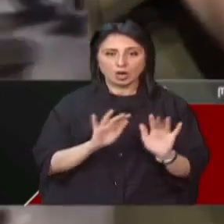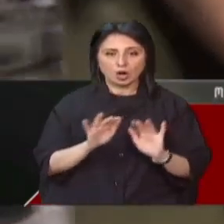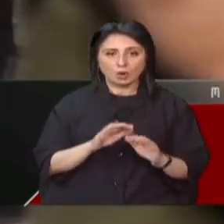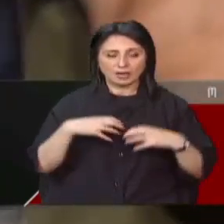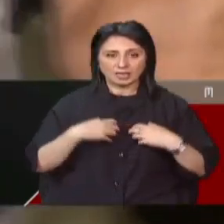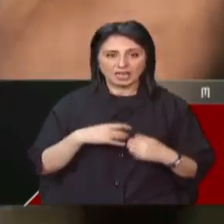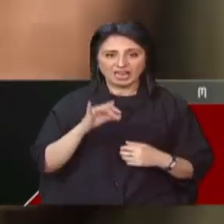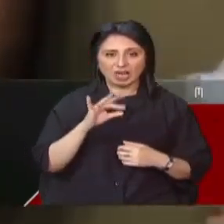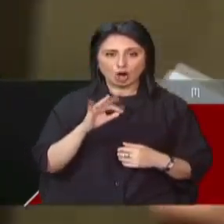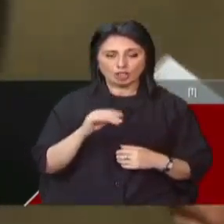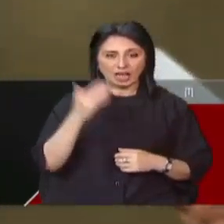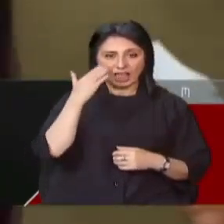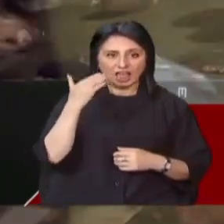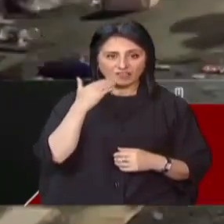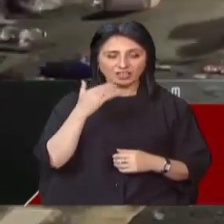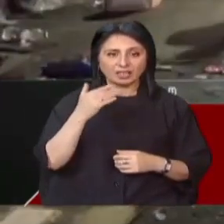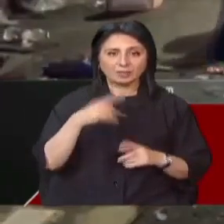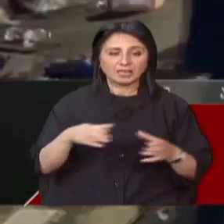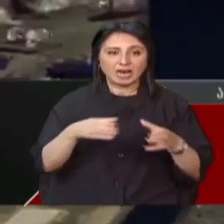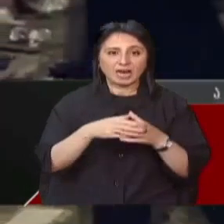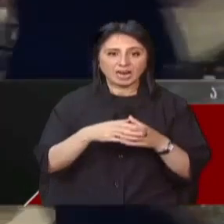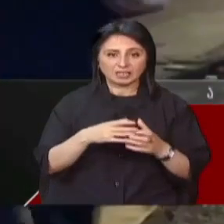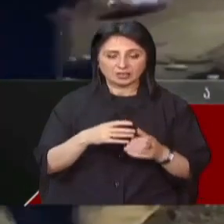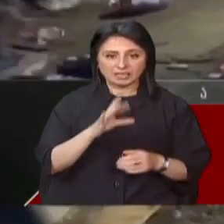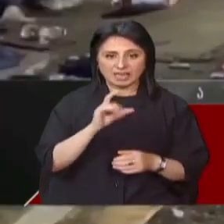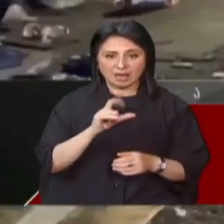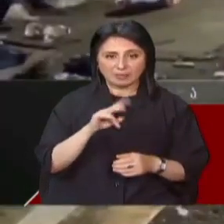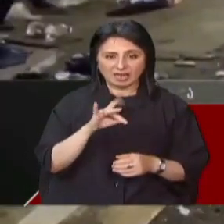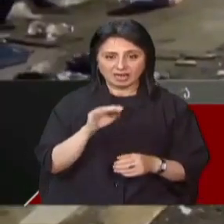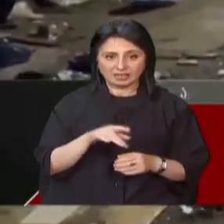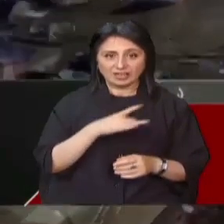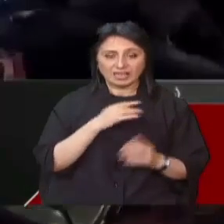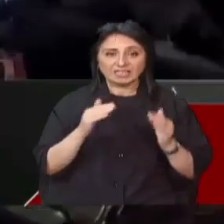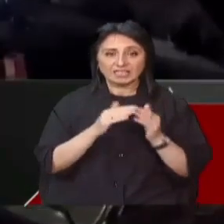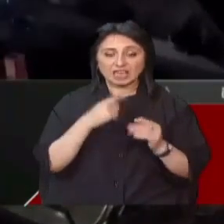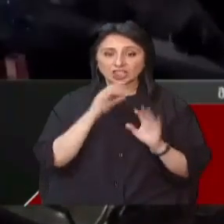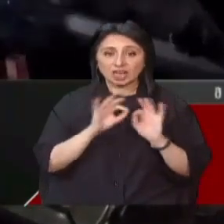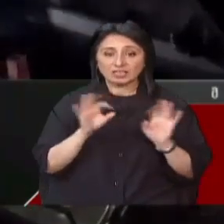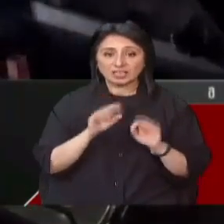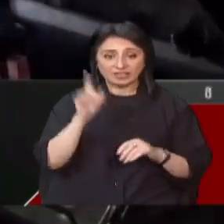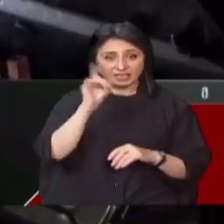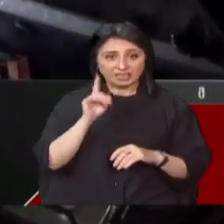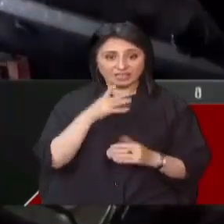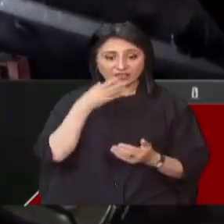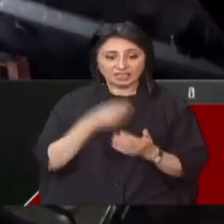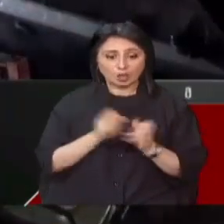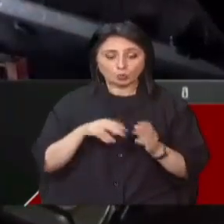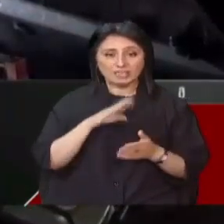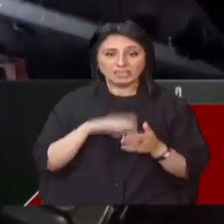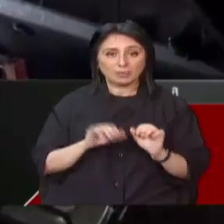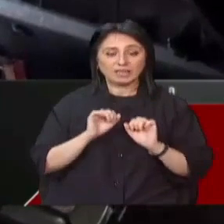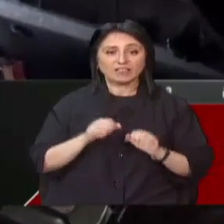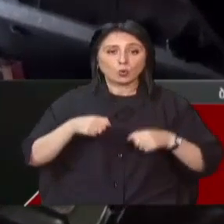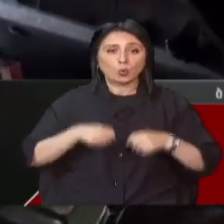დაგმეს იორდანიამ, ეგვიპტემ და არაბეთის გაერთიანებულმა საემიროებმა. თეთრ სახლში კი აცხადებენ, რომ ისრაელს საკუთარი უსაფრთხოების